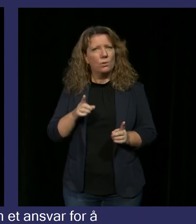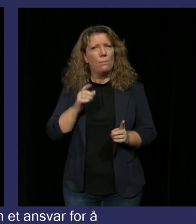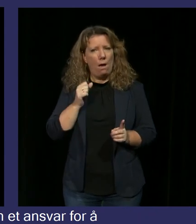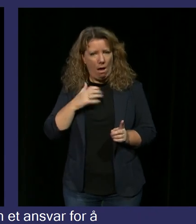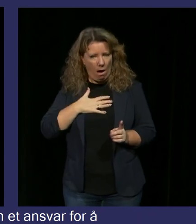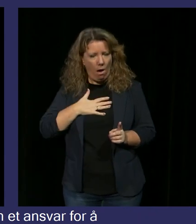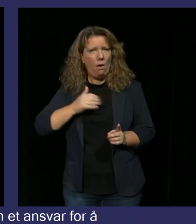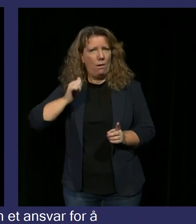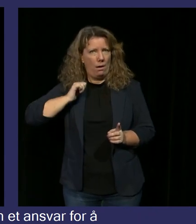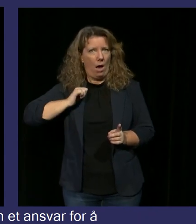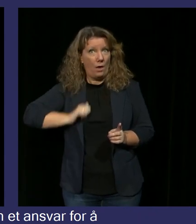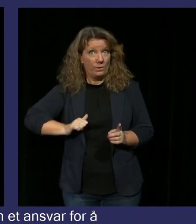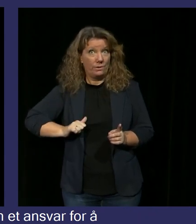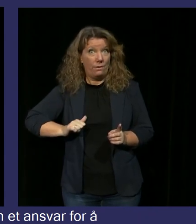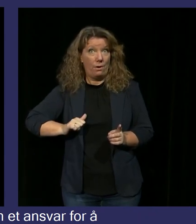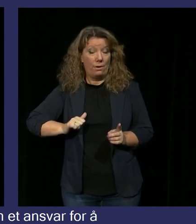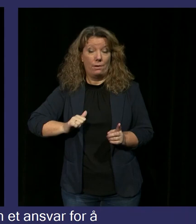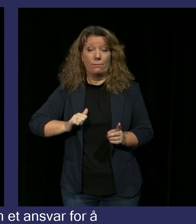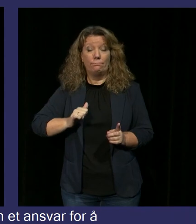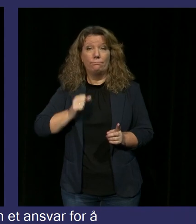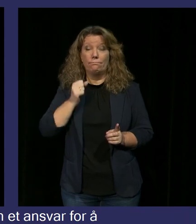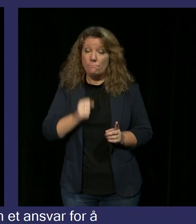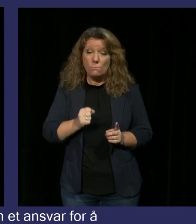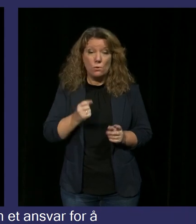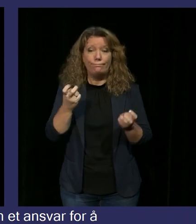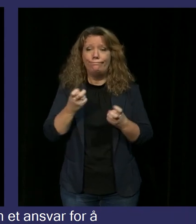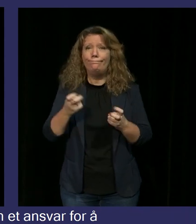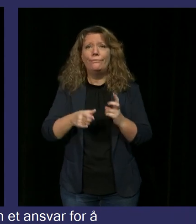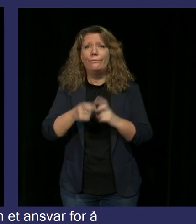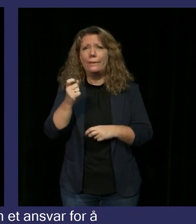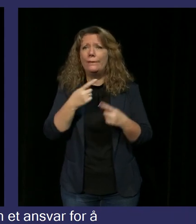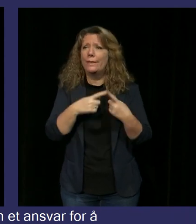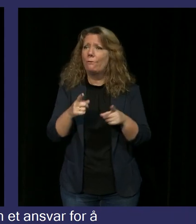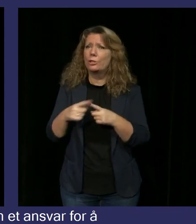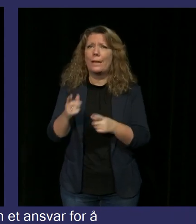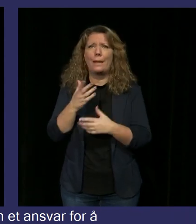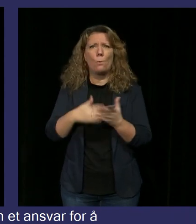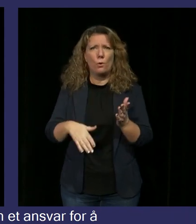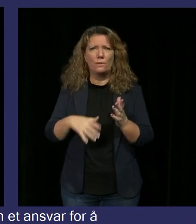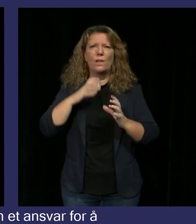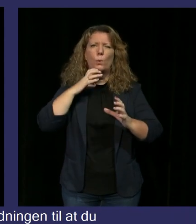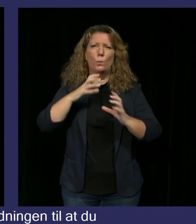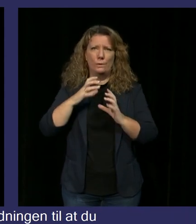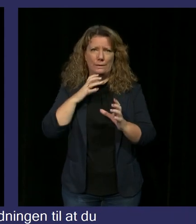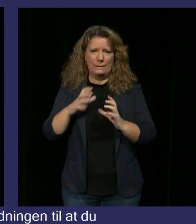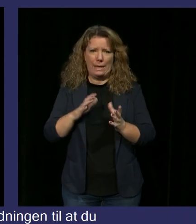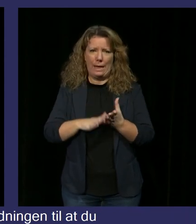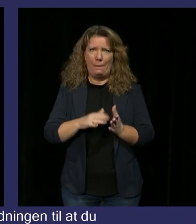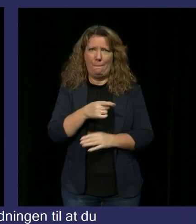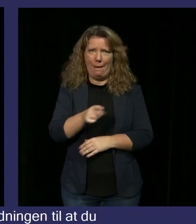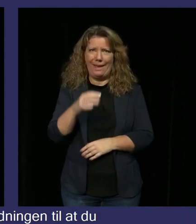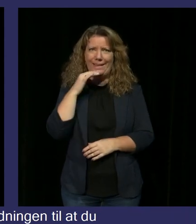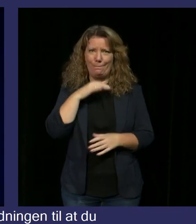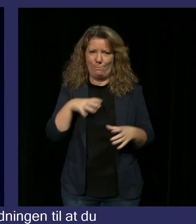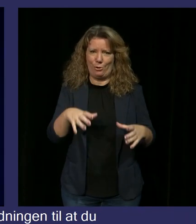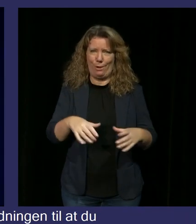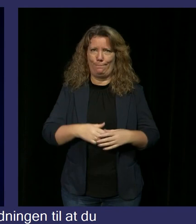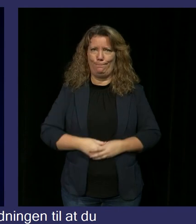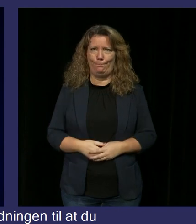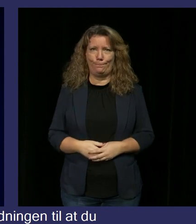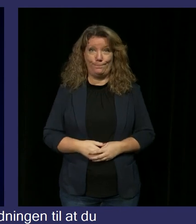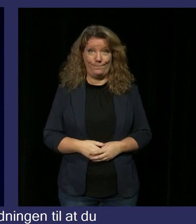ansvar for å finne ulike måter å kommunisere til innbyggerne på. Espen Nakstad var